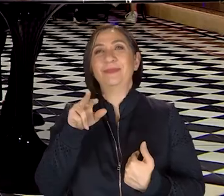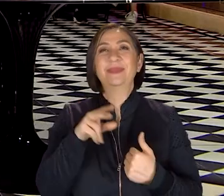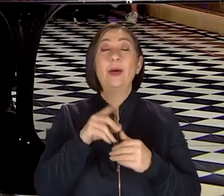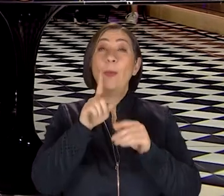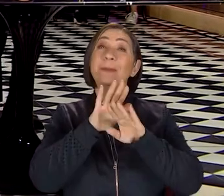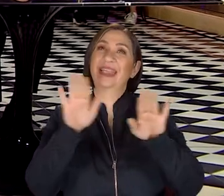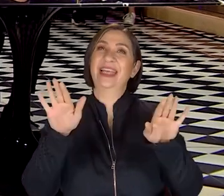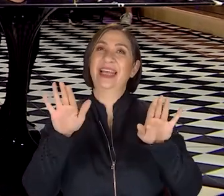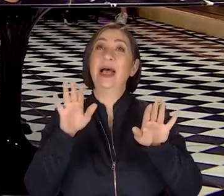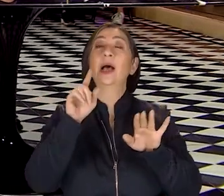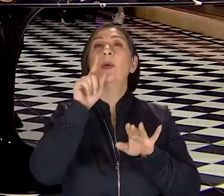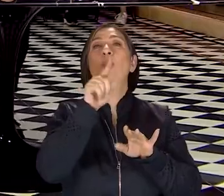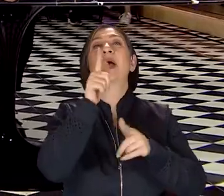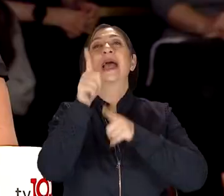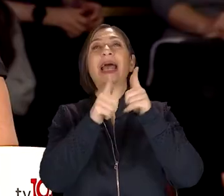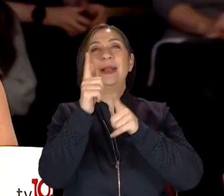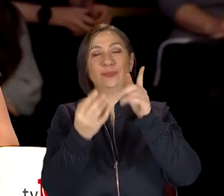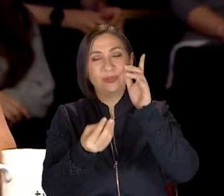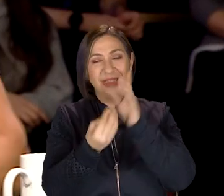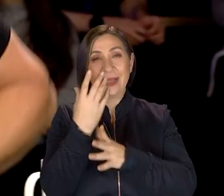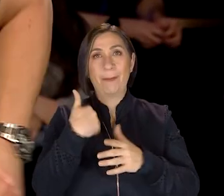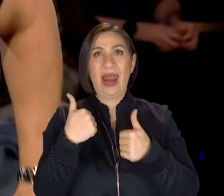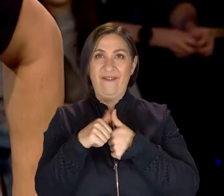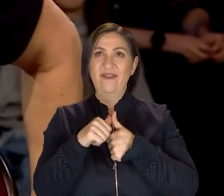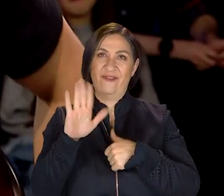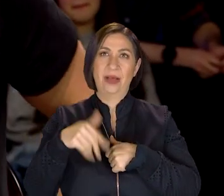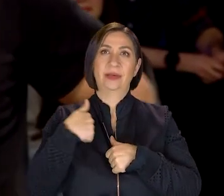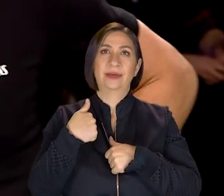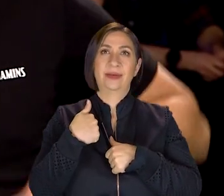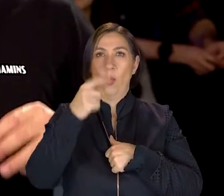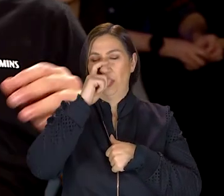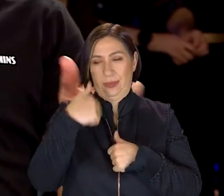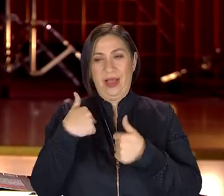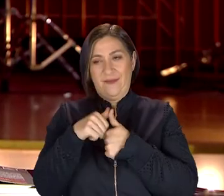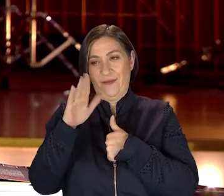Bu bitti. Bu klip çıktı. Ben evliydim yine. Evet. Yine evliyim.